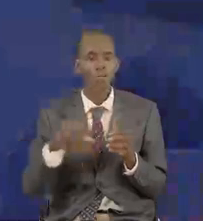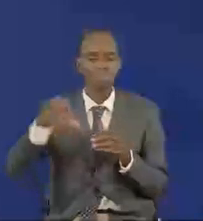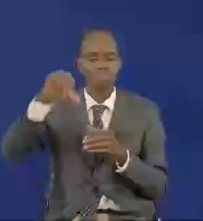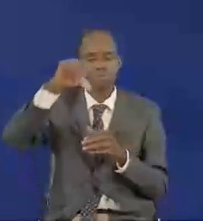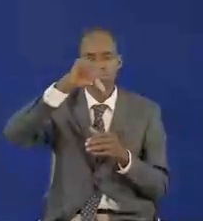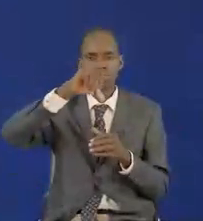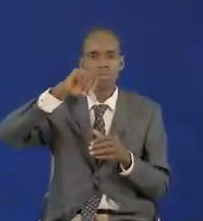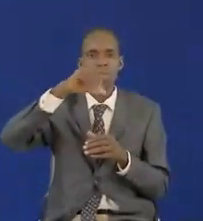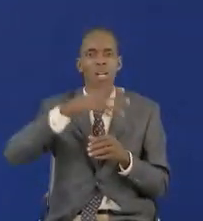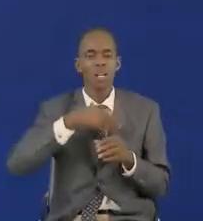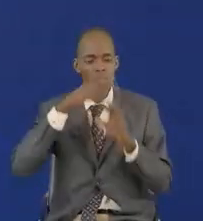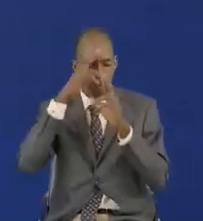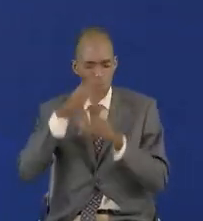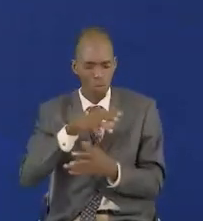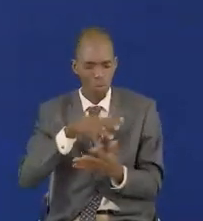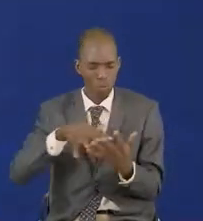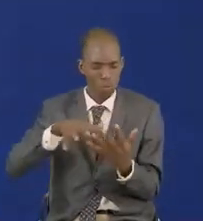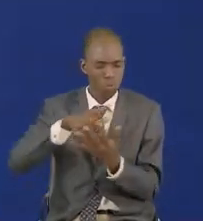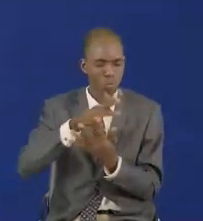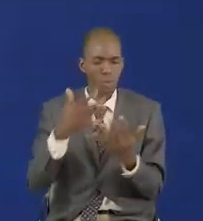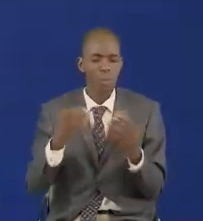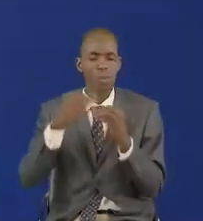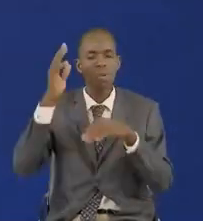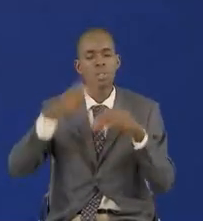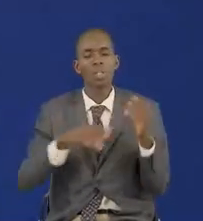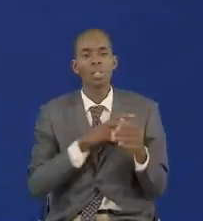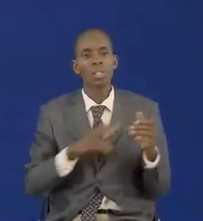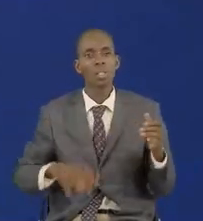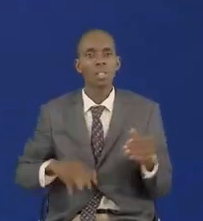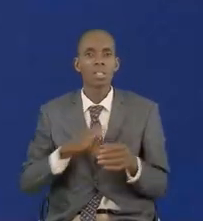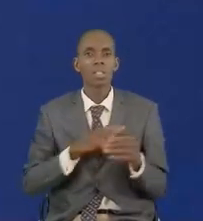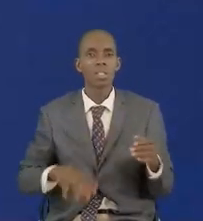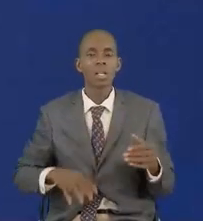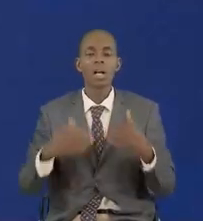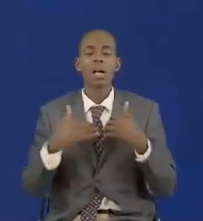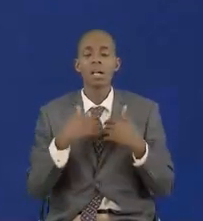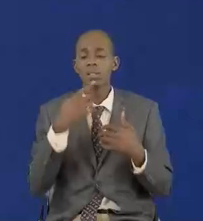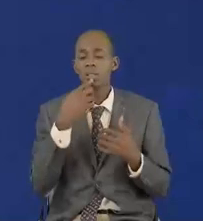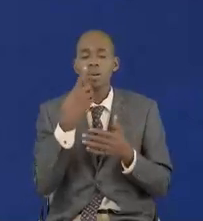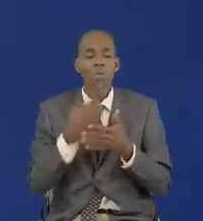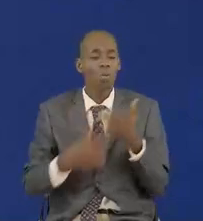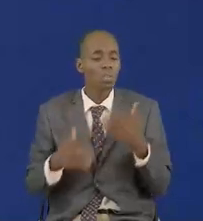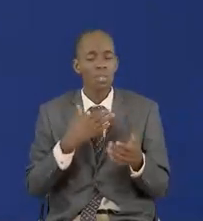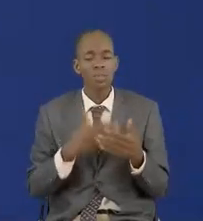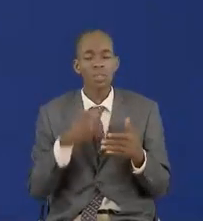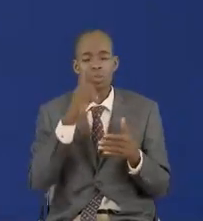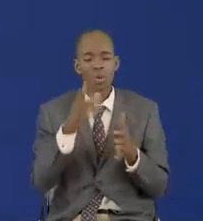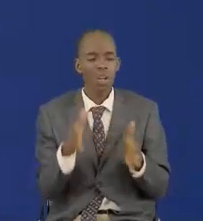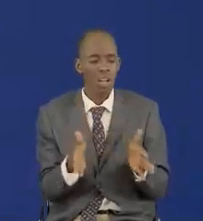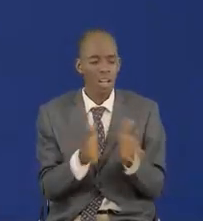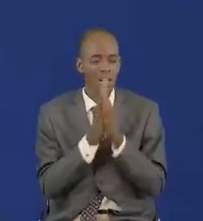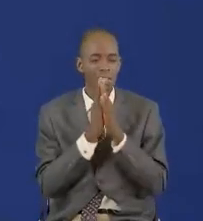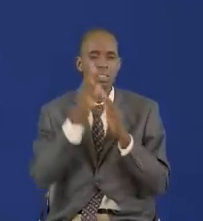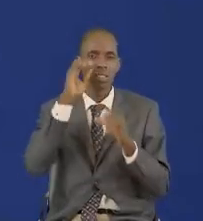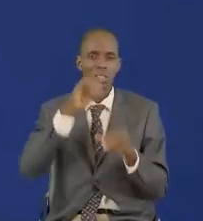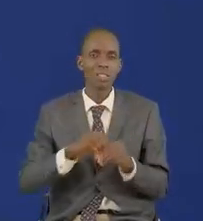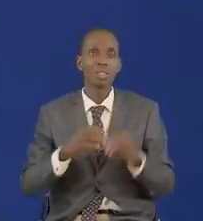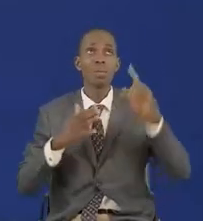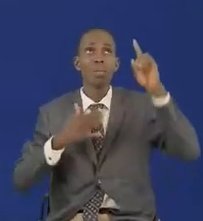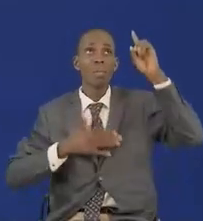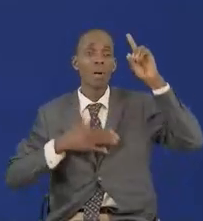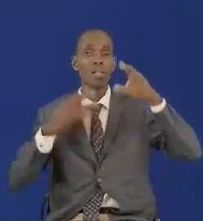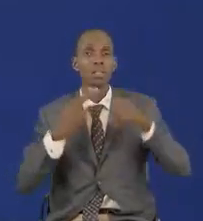et il exerce cela au-delà de Christ ça dit que tout ce que vous demandez en mon nom il met